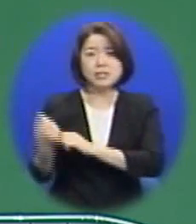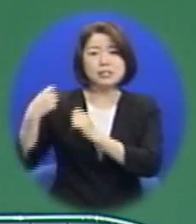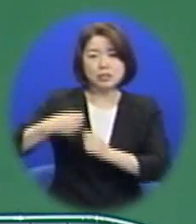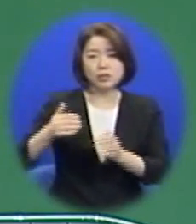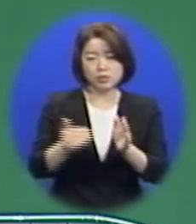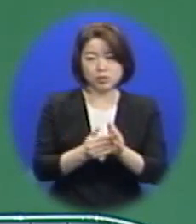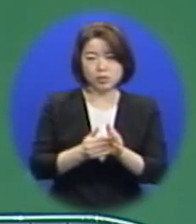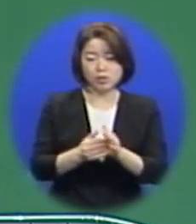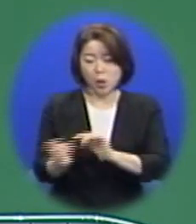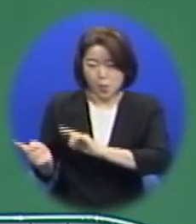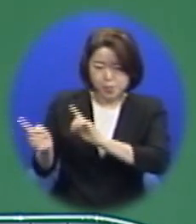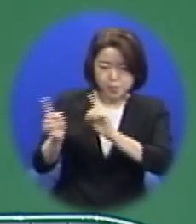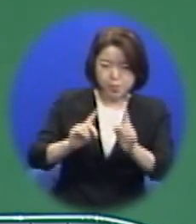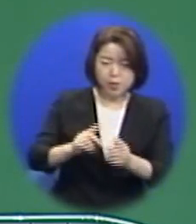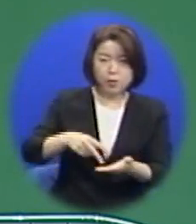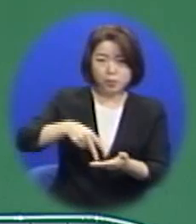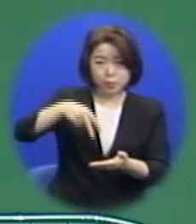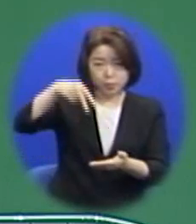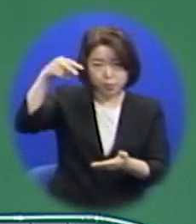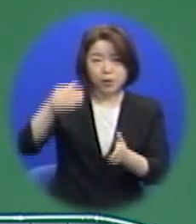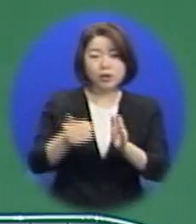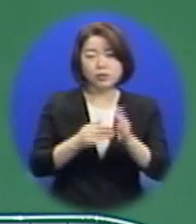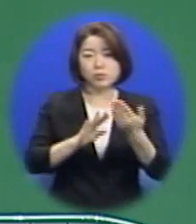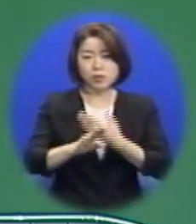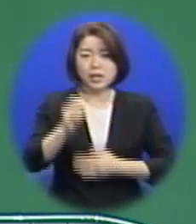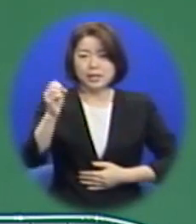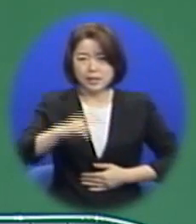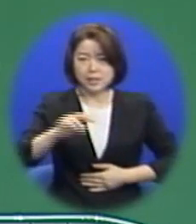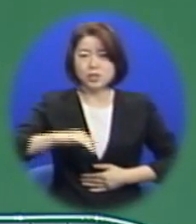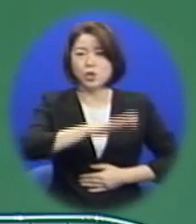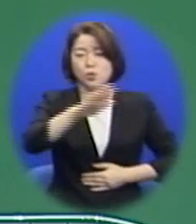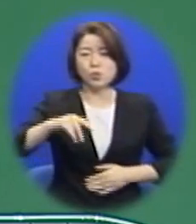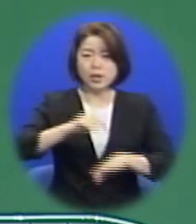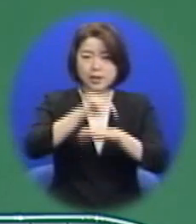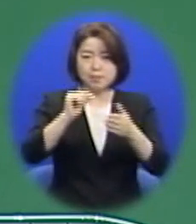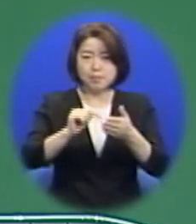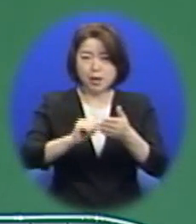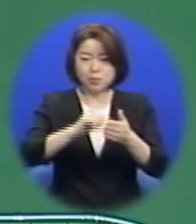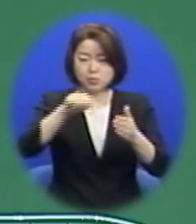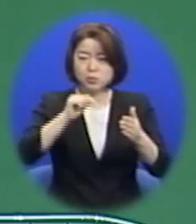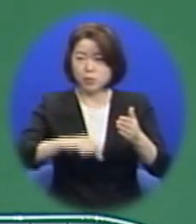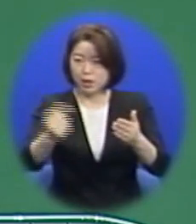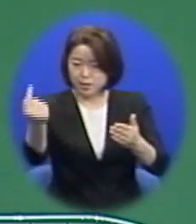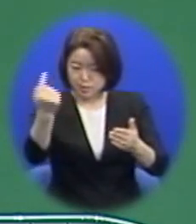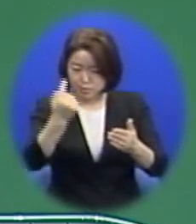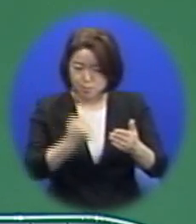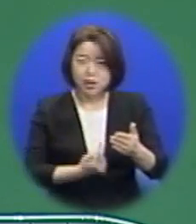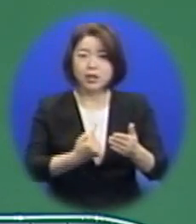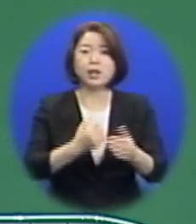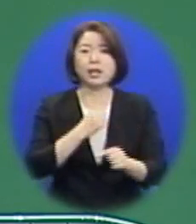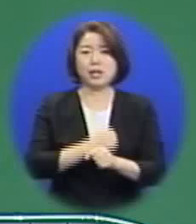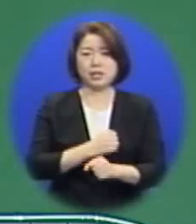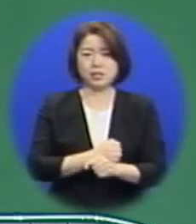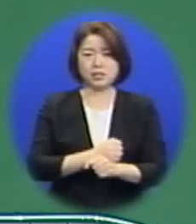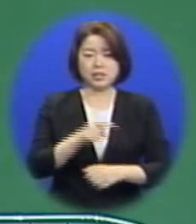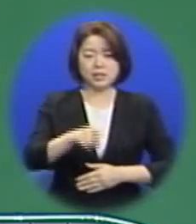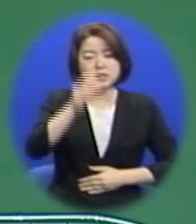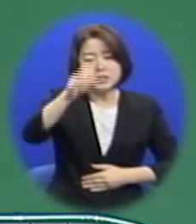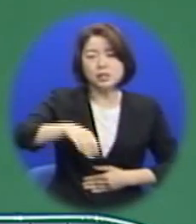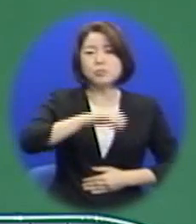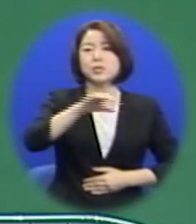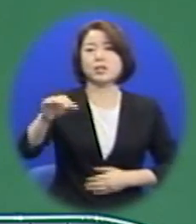부활 승천하신 다음에 다시 우리 심령 속에 임하게 하신 그 십자가의